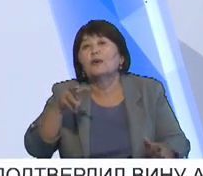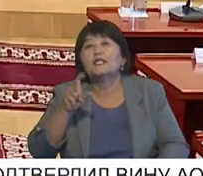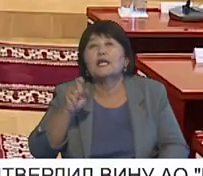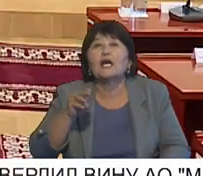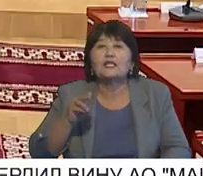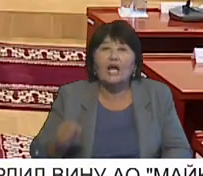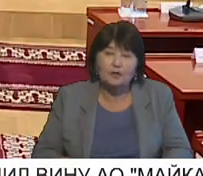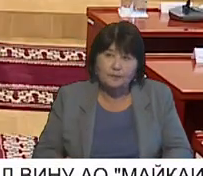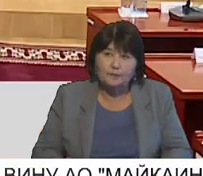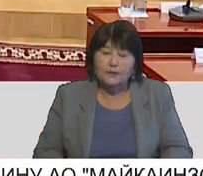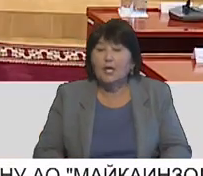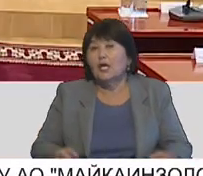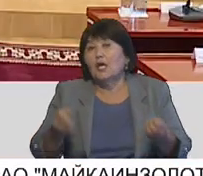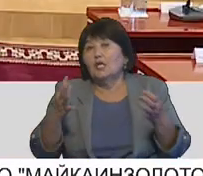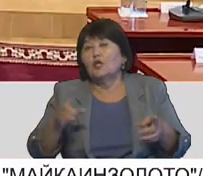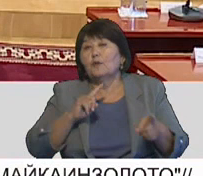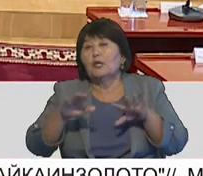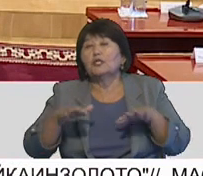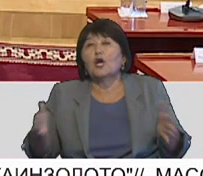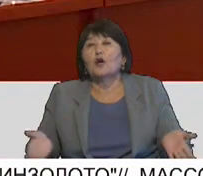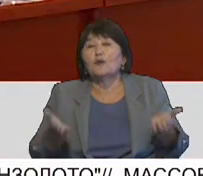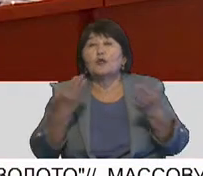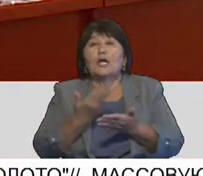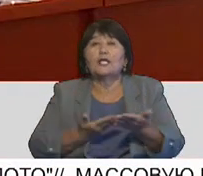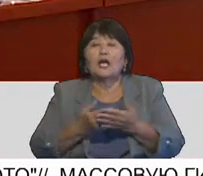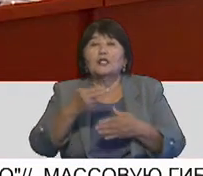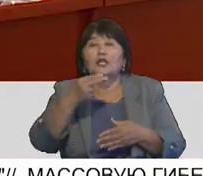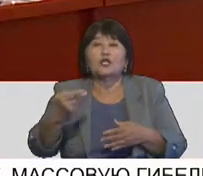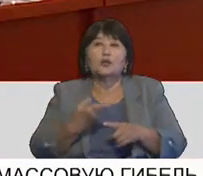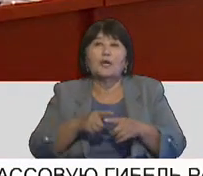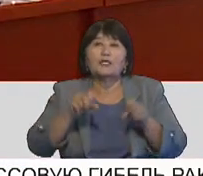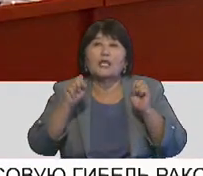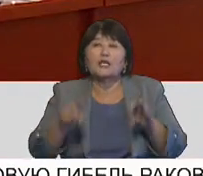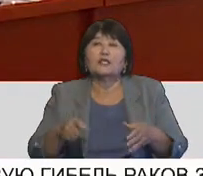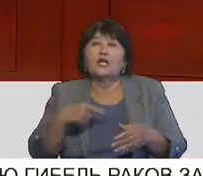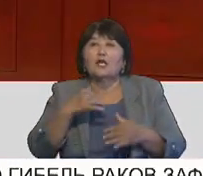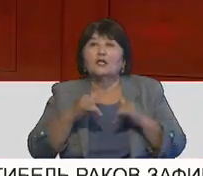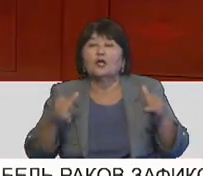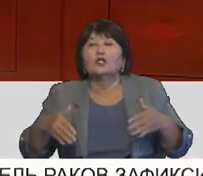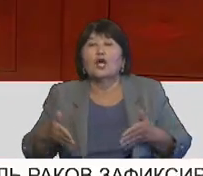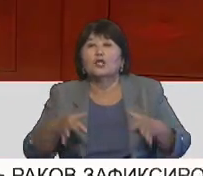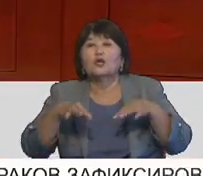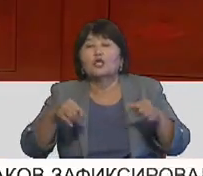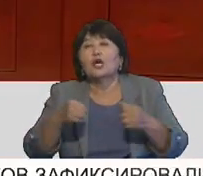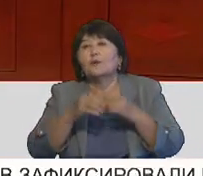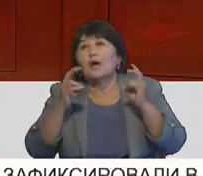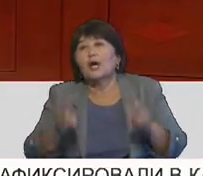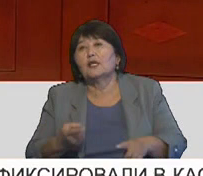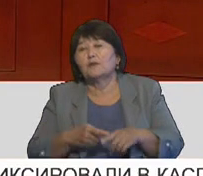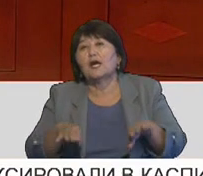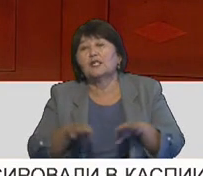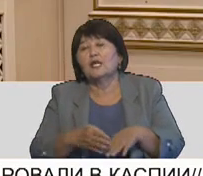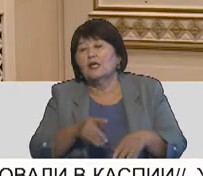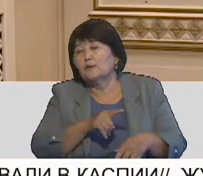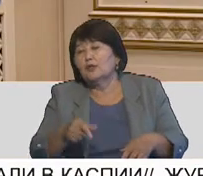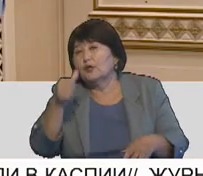маслихата неспроста на сессии поднята данная тема по словам специалистов отмечен рост дорожно-транспортных происшествий по сравнению с